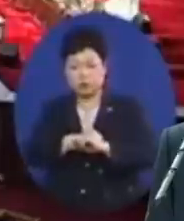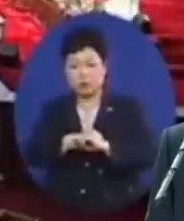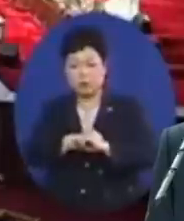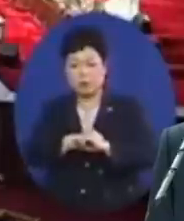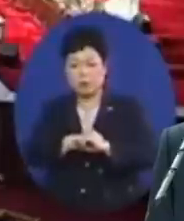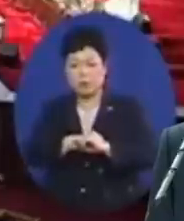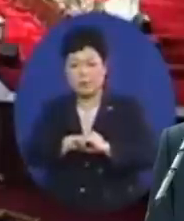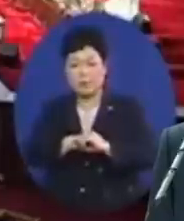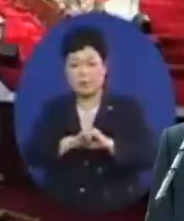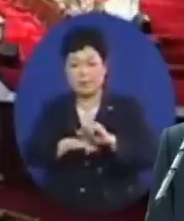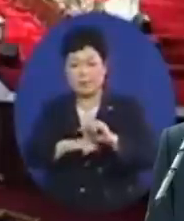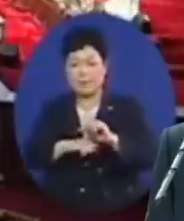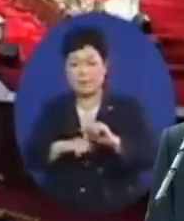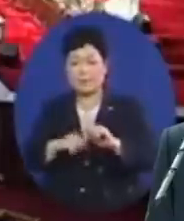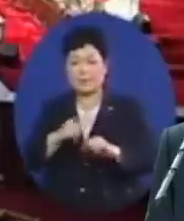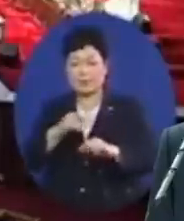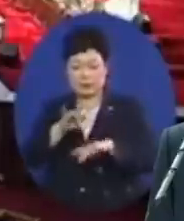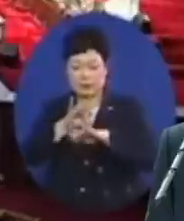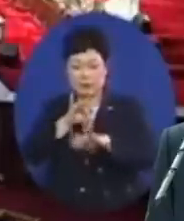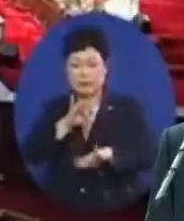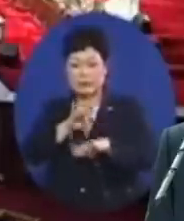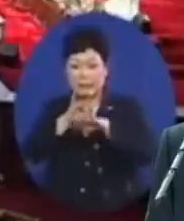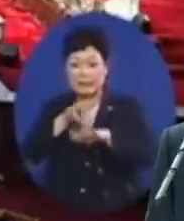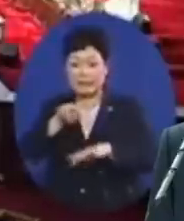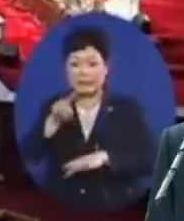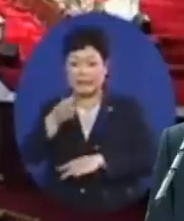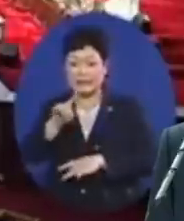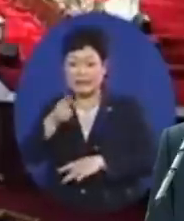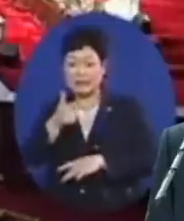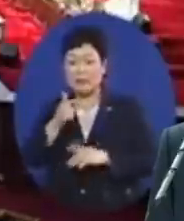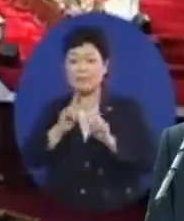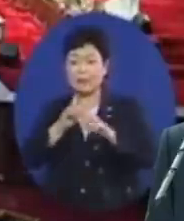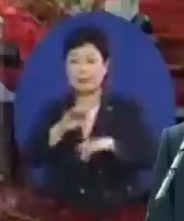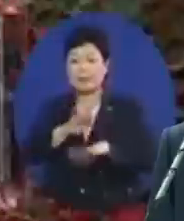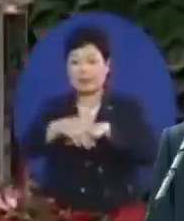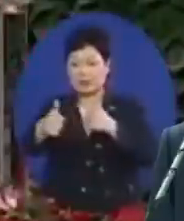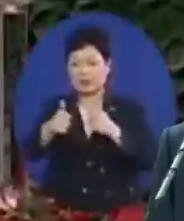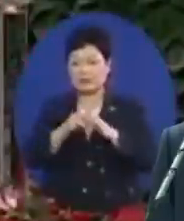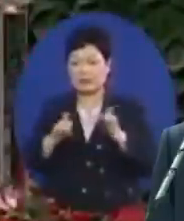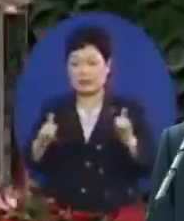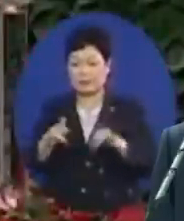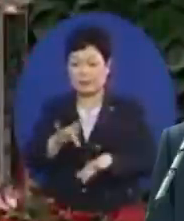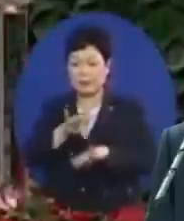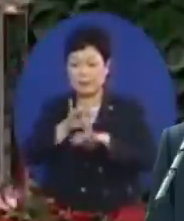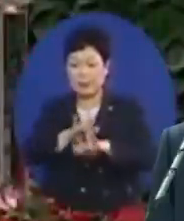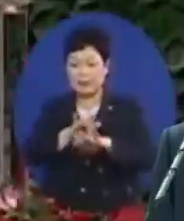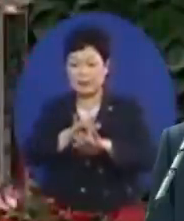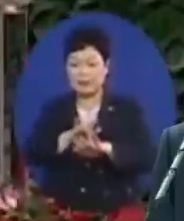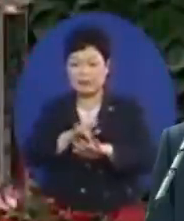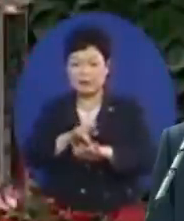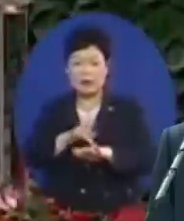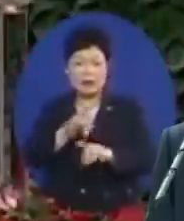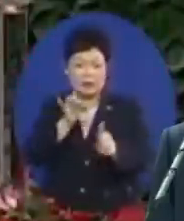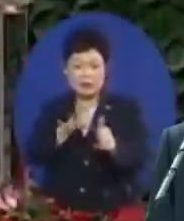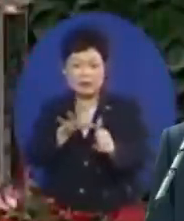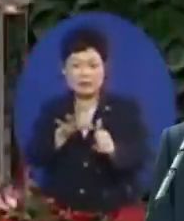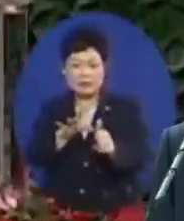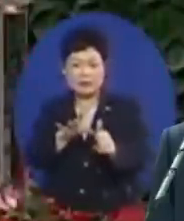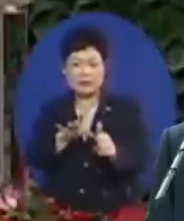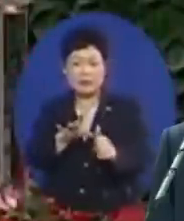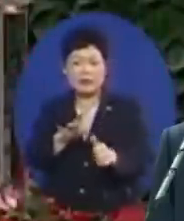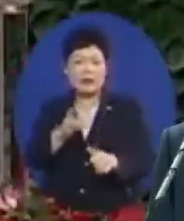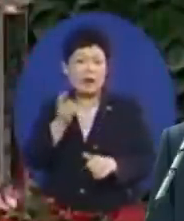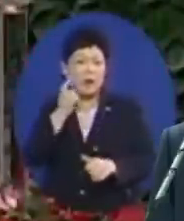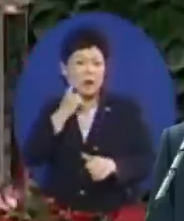것입니다. 사탄이라는 말은 원래 대적자라는 뜻인데 마귀란 중상자, 비방자라는 뜻을 가지고 있는